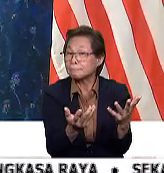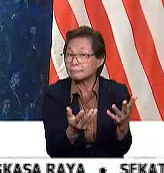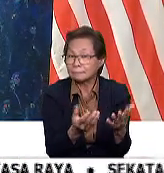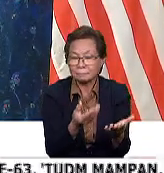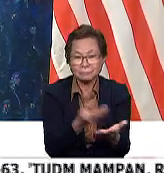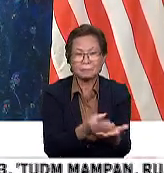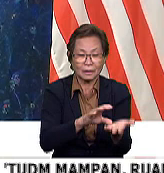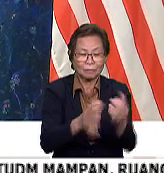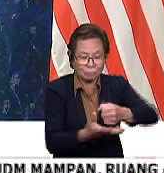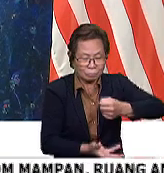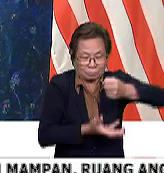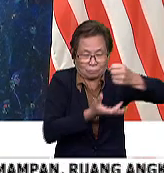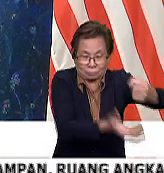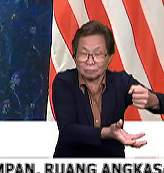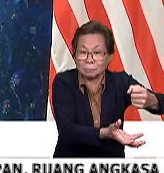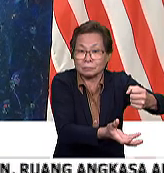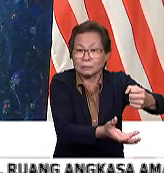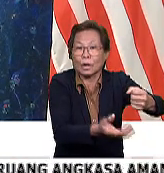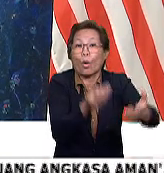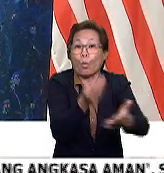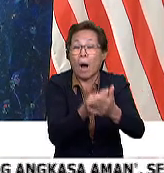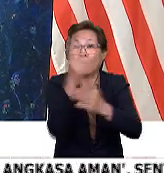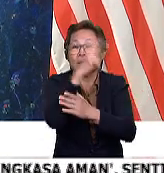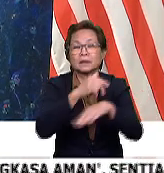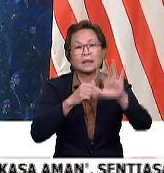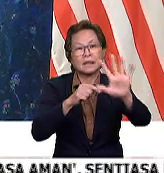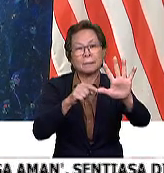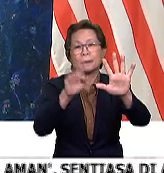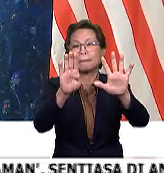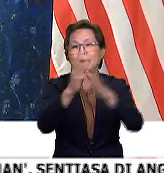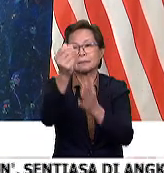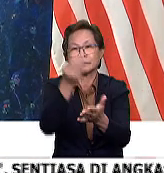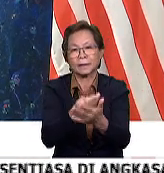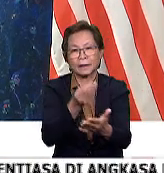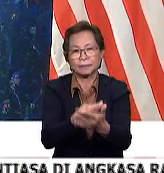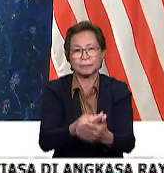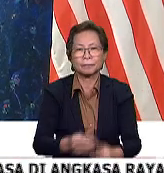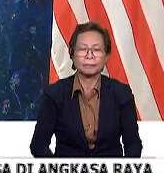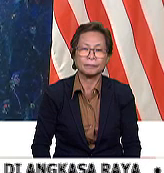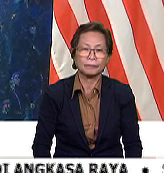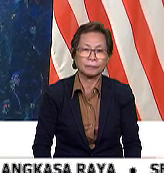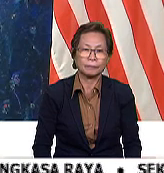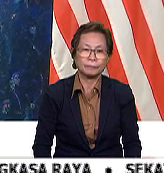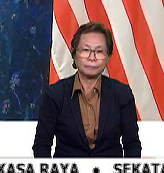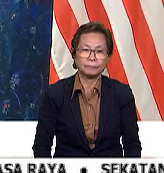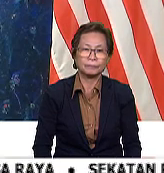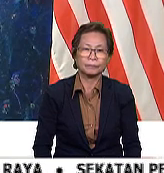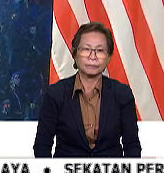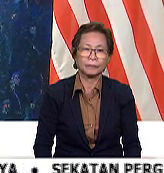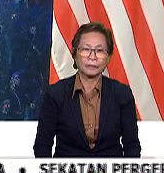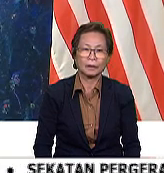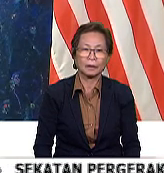suntikan langsung fiskal kerajaan sebanyak lima billion dingin Hai Mbak Kabau